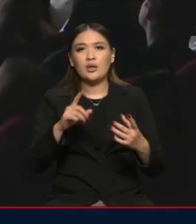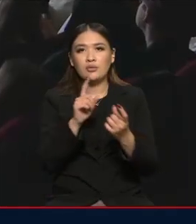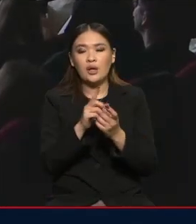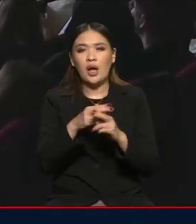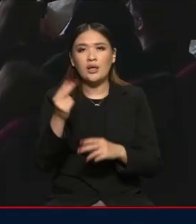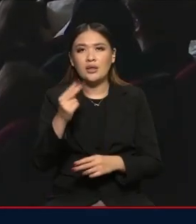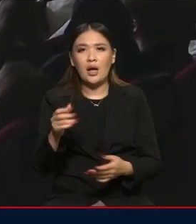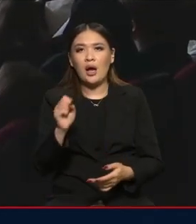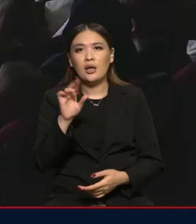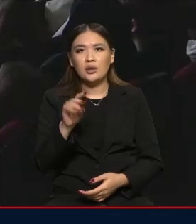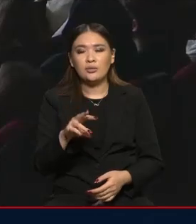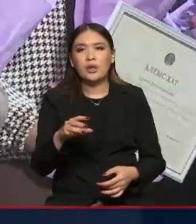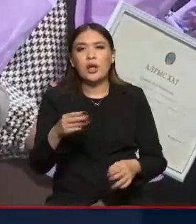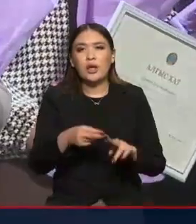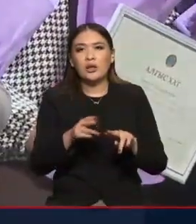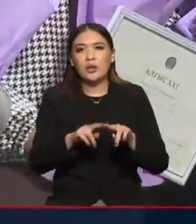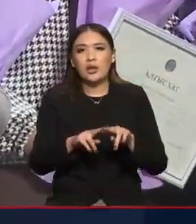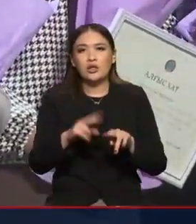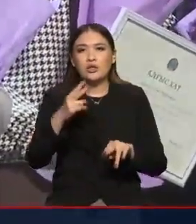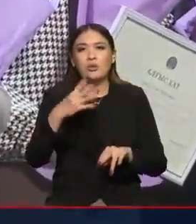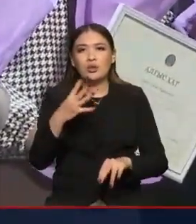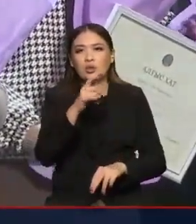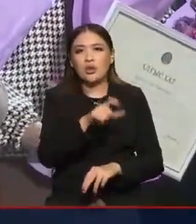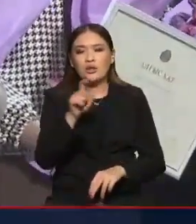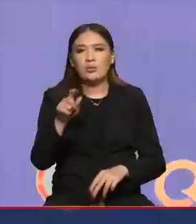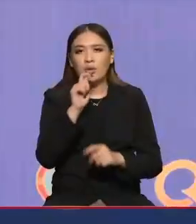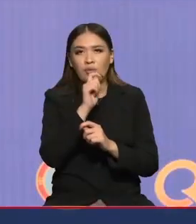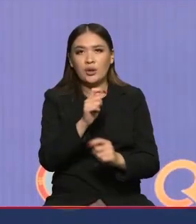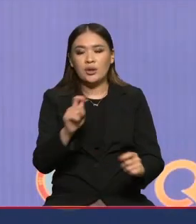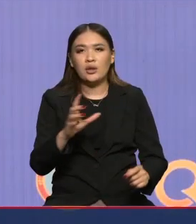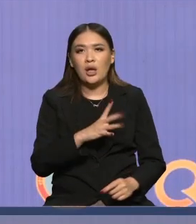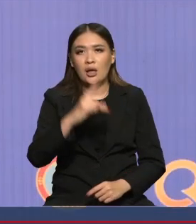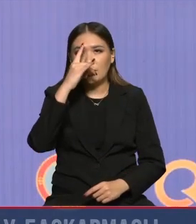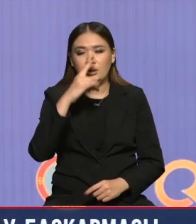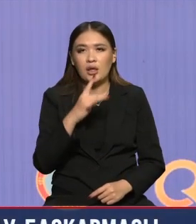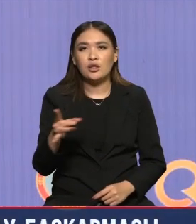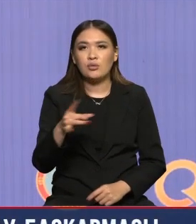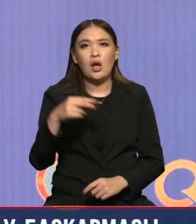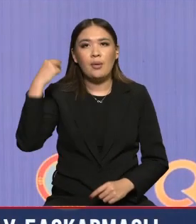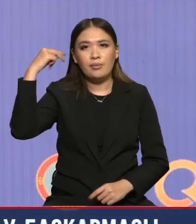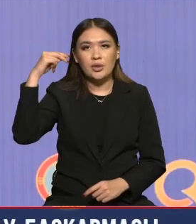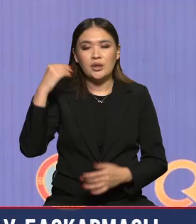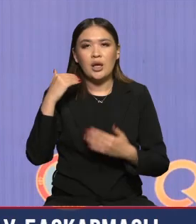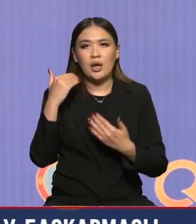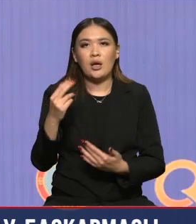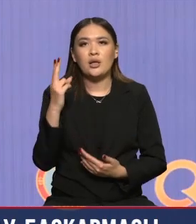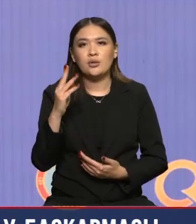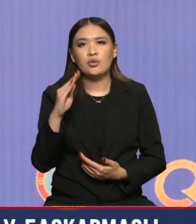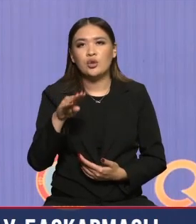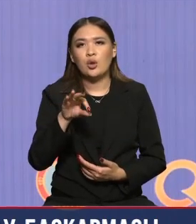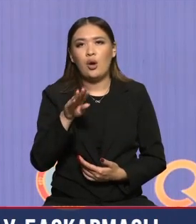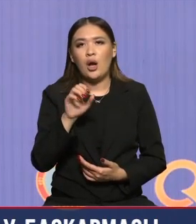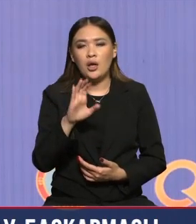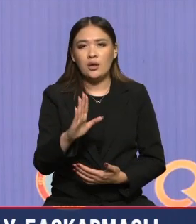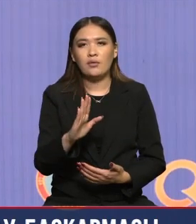әкімдігі түрлі салада тер төгіп жүрген 24 азаматты марапаттады. Қазақстан Республикасының президенті Қасым Жомарт Кемелұлы